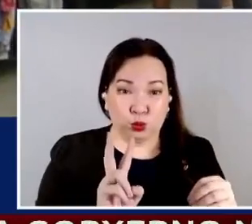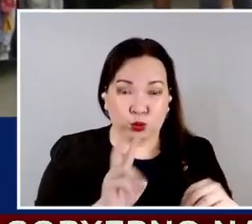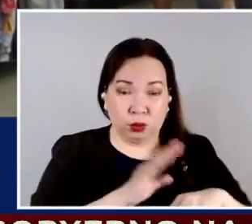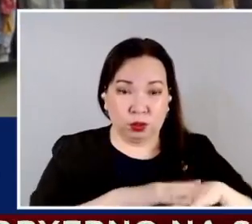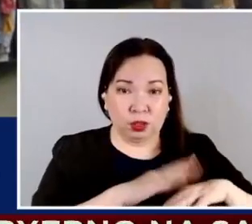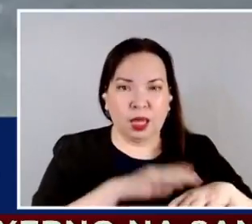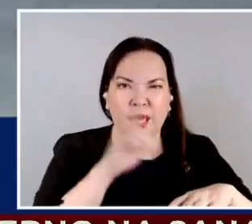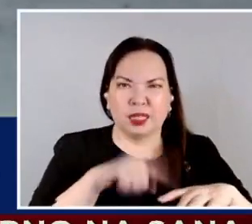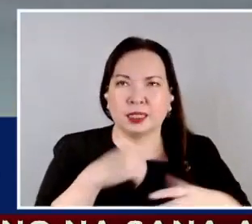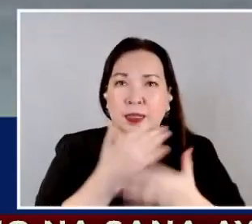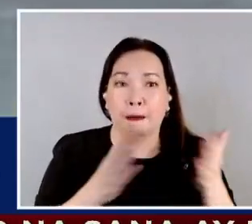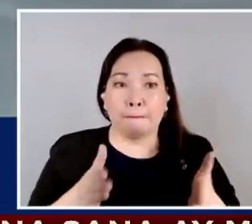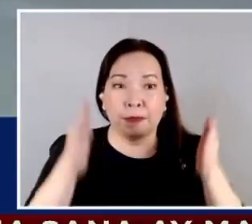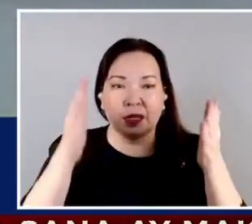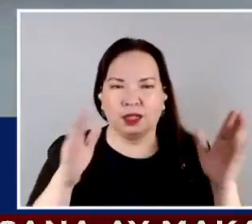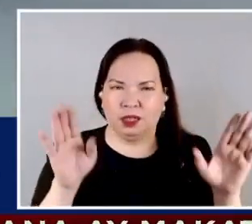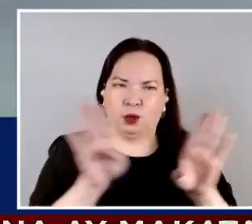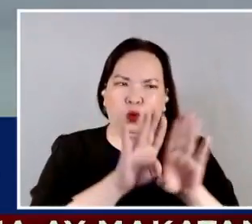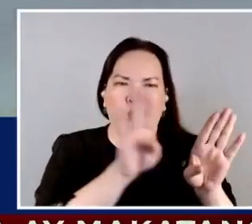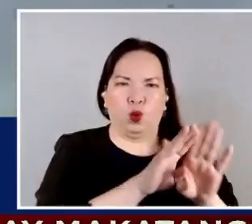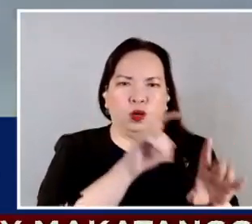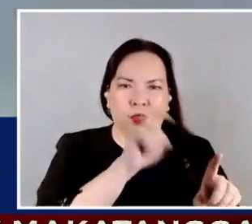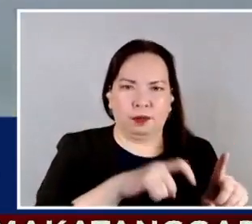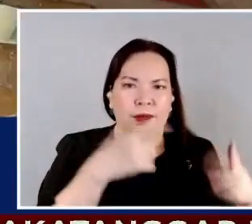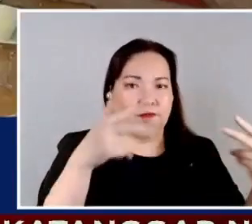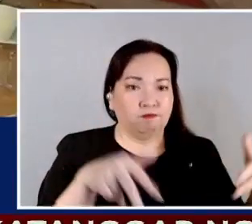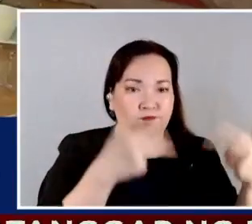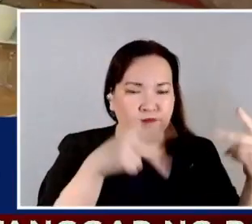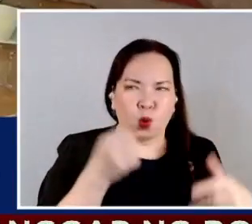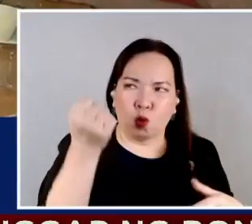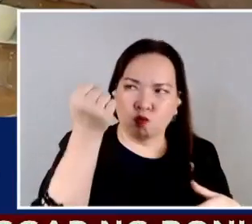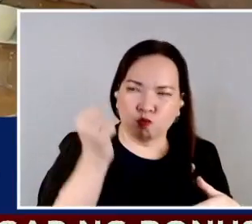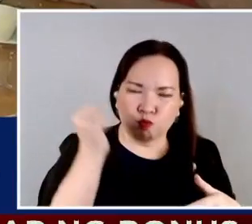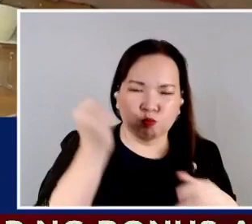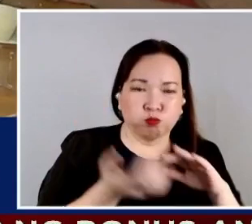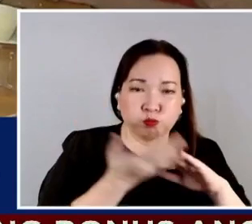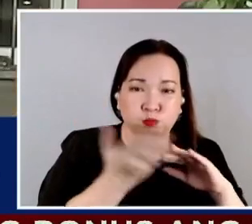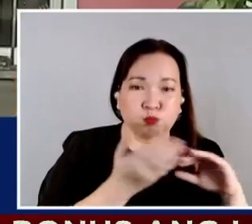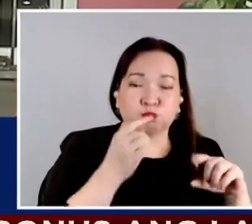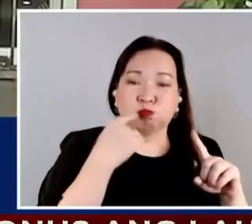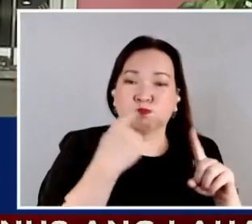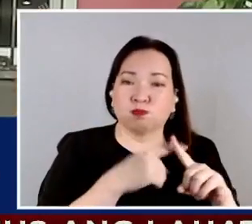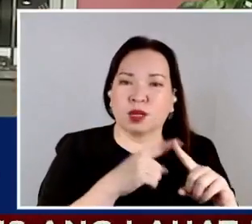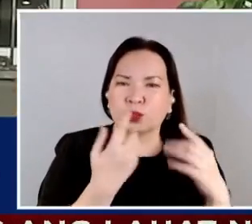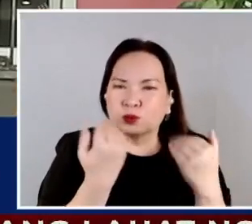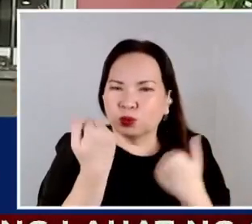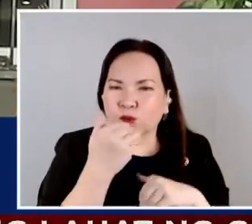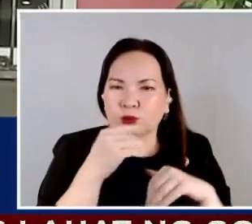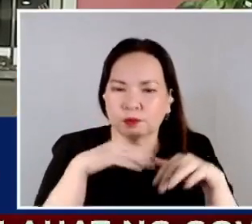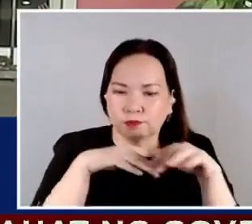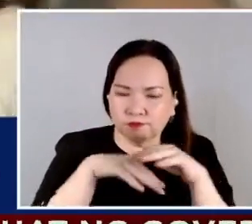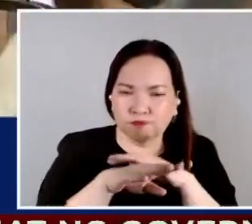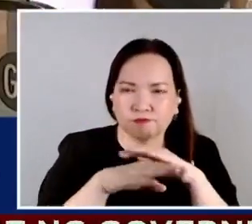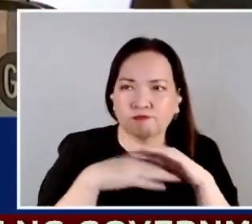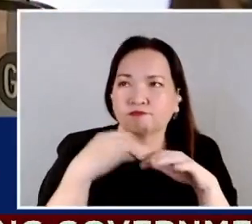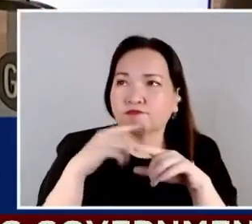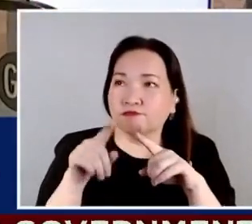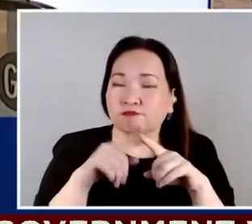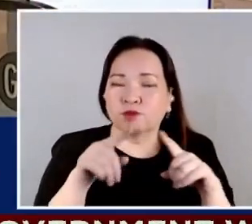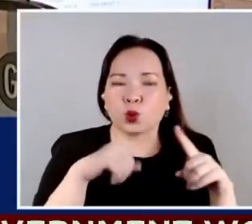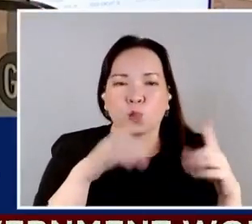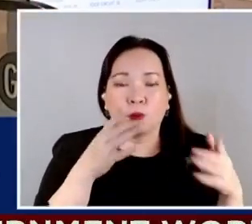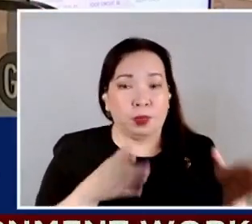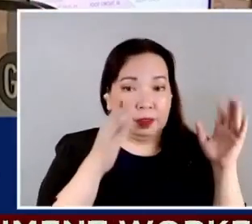ilang establisimiento gaya ng mga kasino at sabungan, habang limitado rin ang capacity sa indoor at outdoor venues.